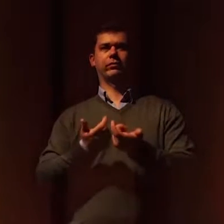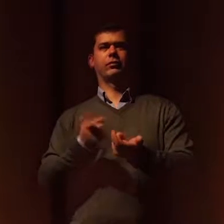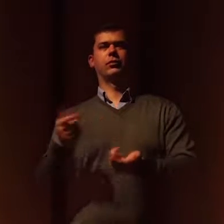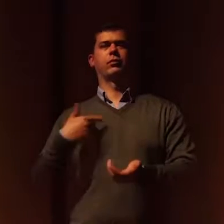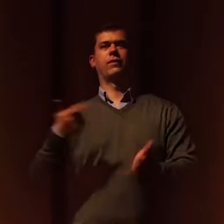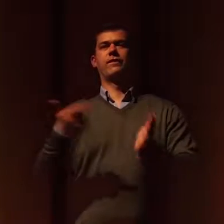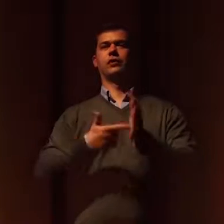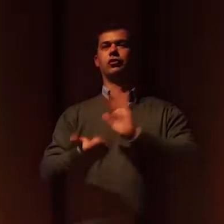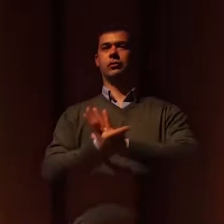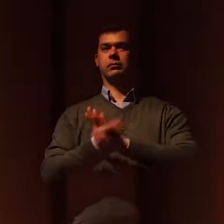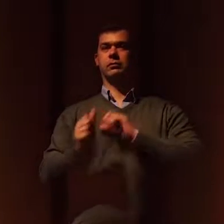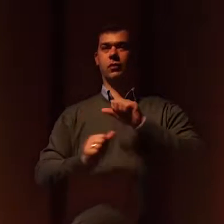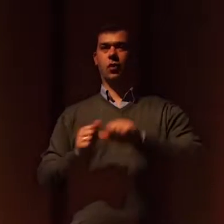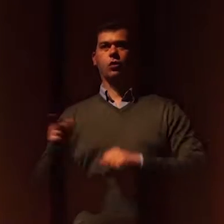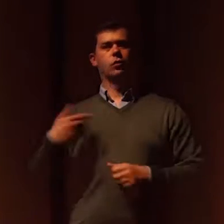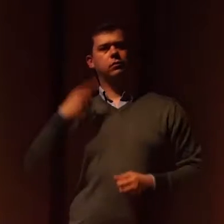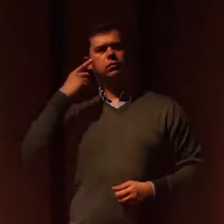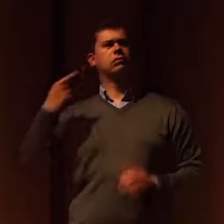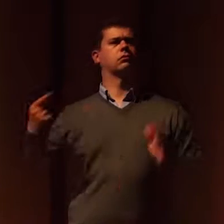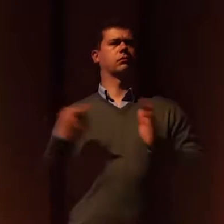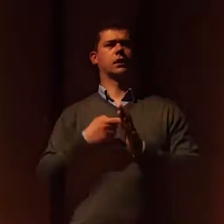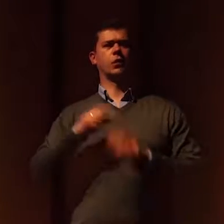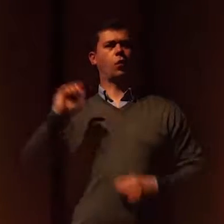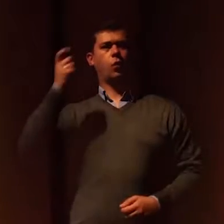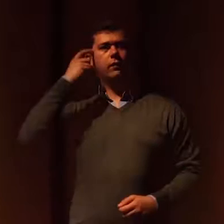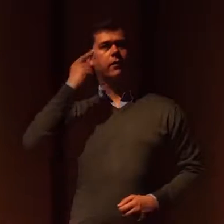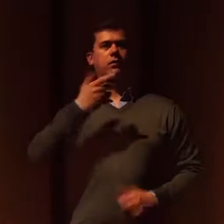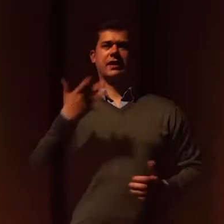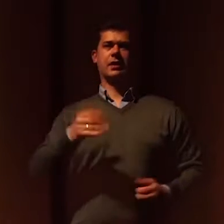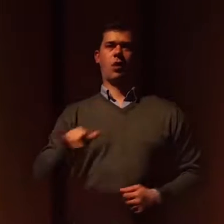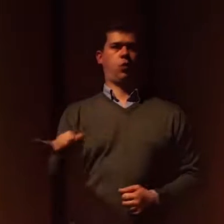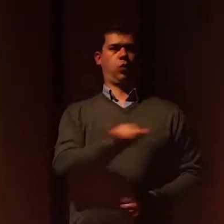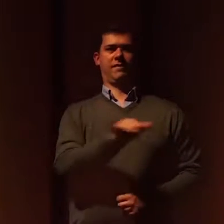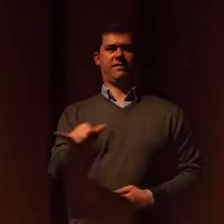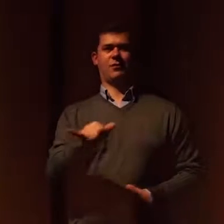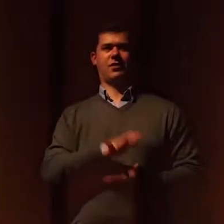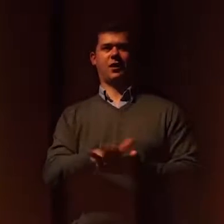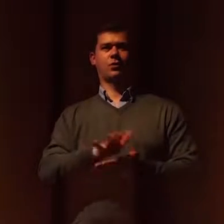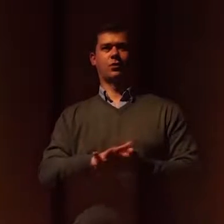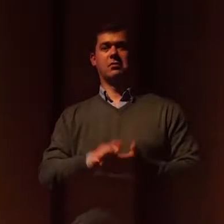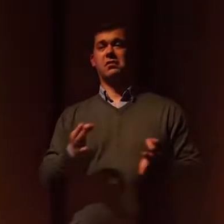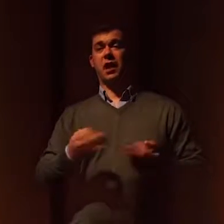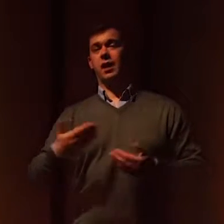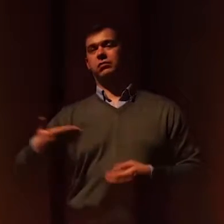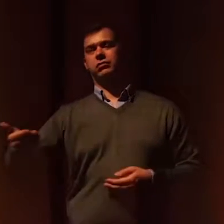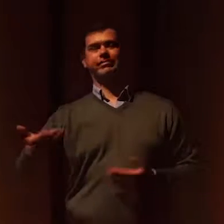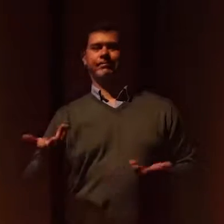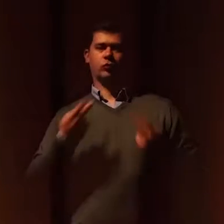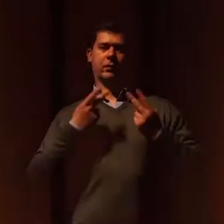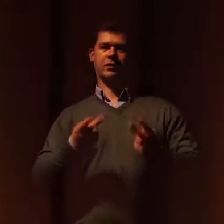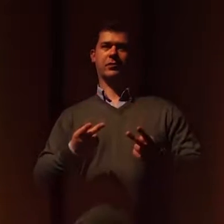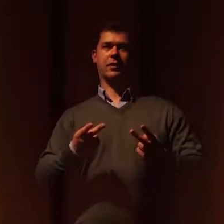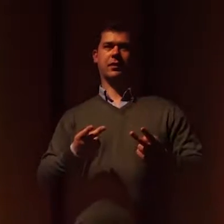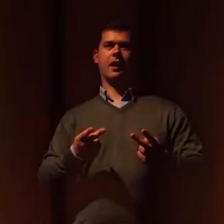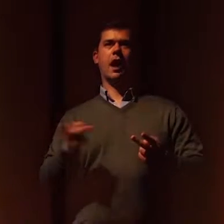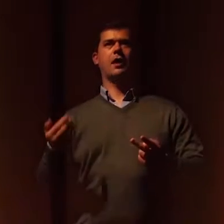na 2017 rok taki priorytet właśnie równego traktowania w mediach No teraz nie wiem jak to będzie realizowane Ale w każdym razie zostało